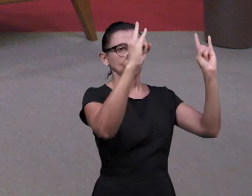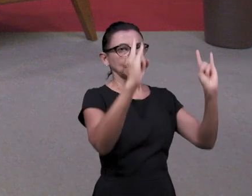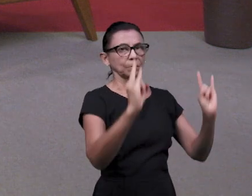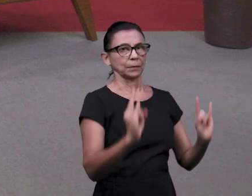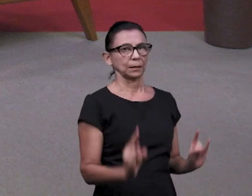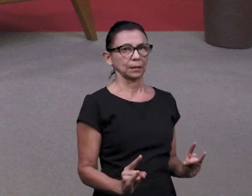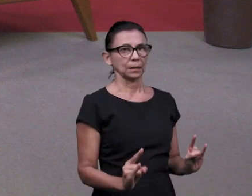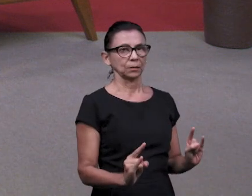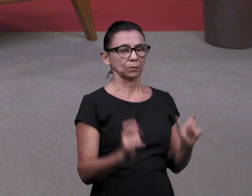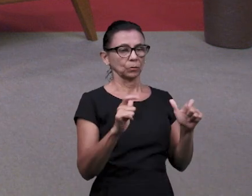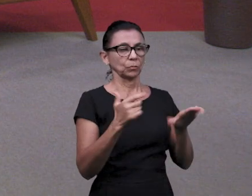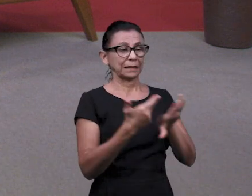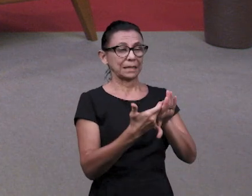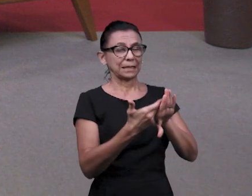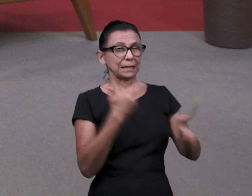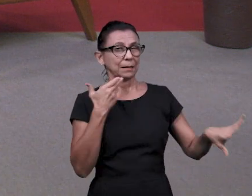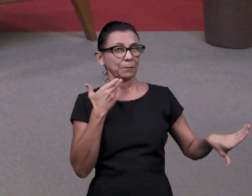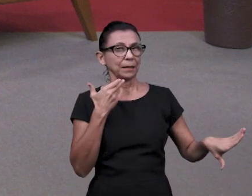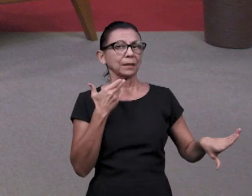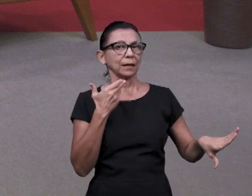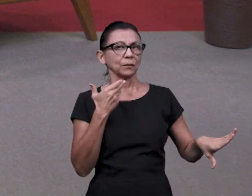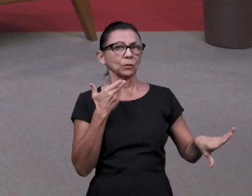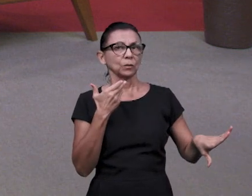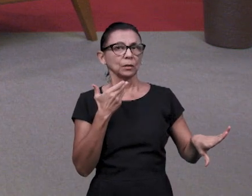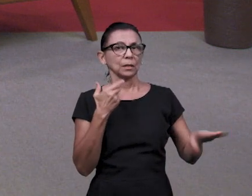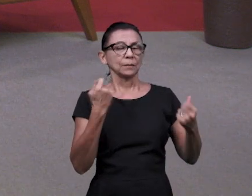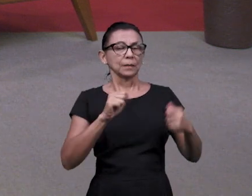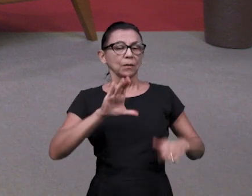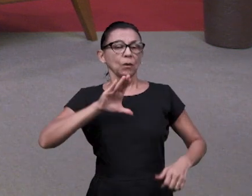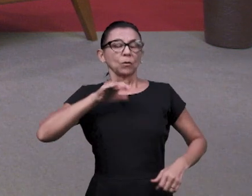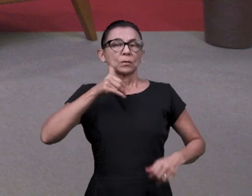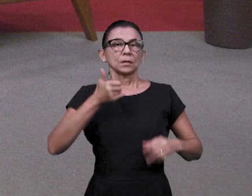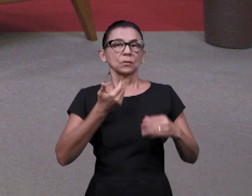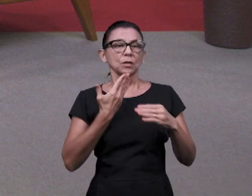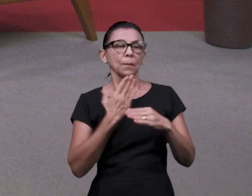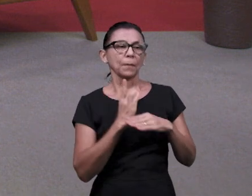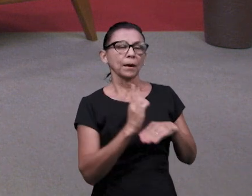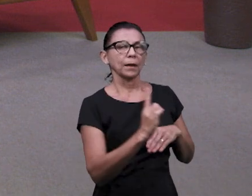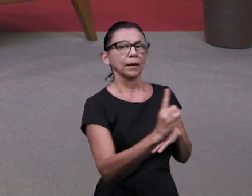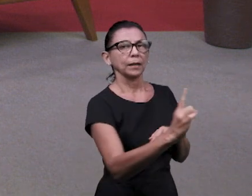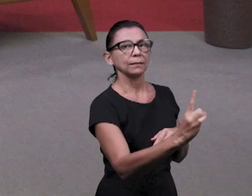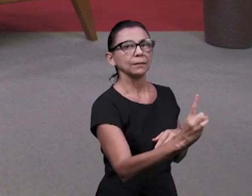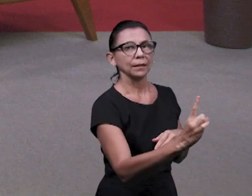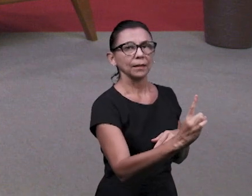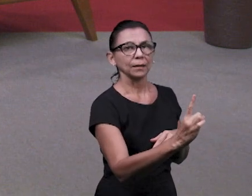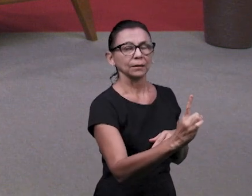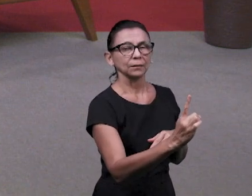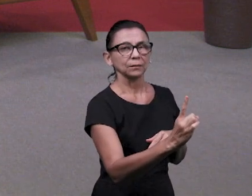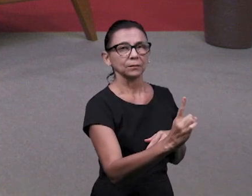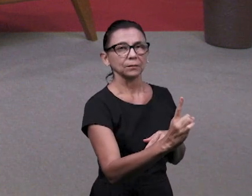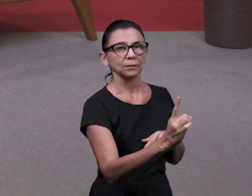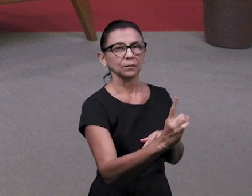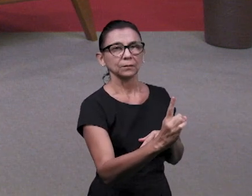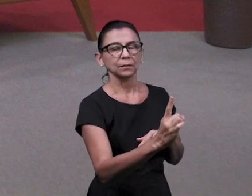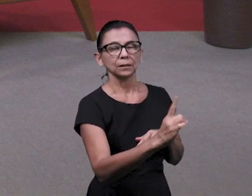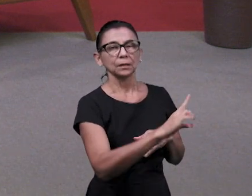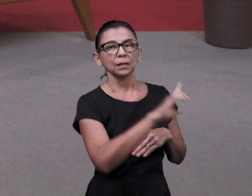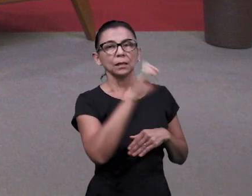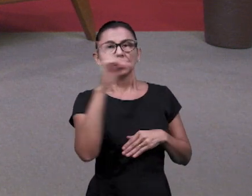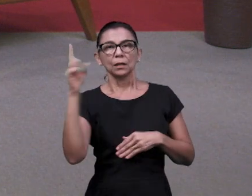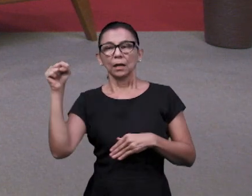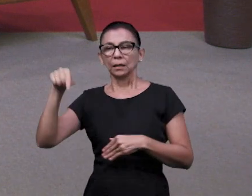maintenant par le sang de Jésus, qui est le nouveau et vivant chemin. C'est la coupe du Nouveau Testament, n'est-ce pas? Dans la scène.